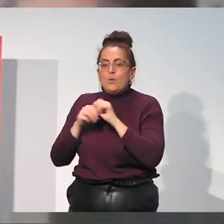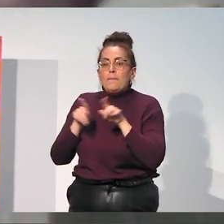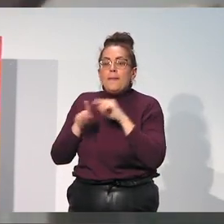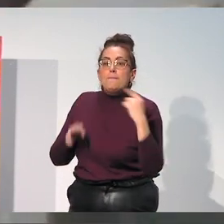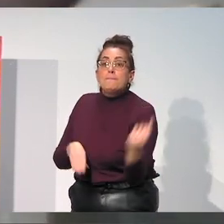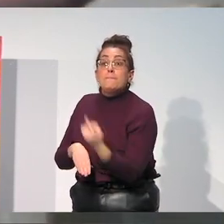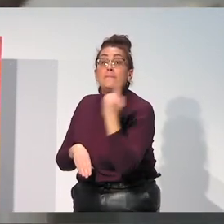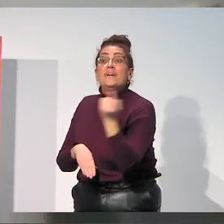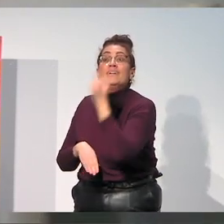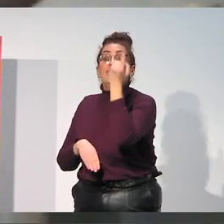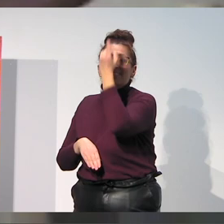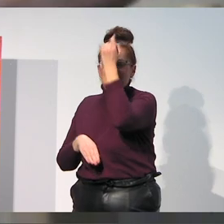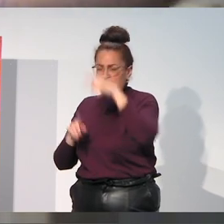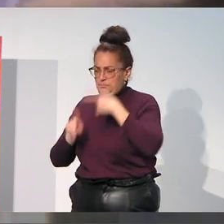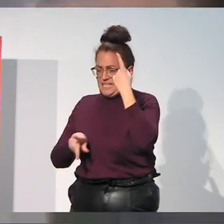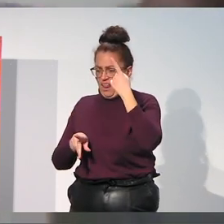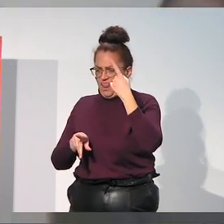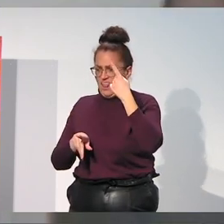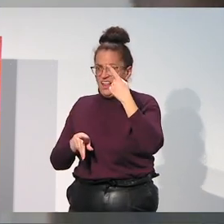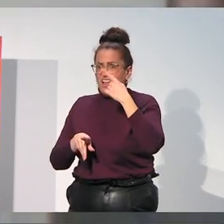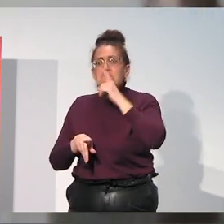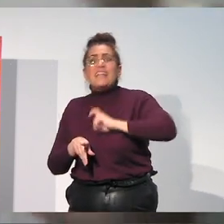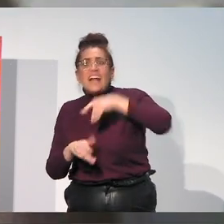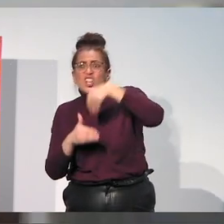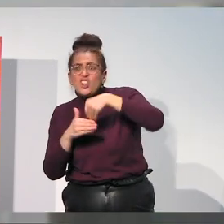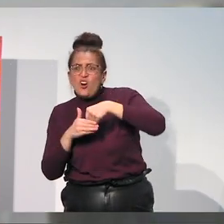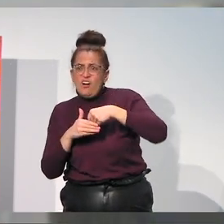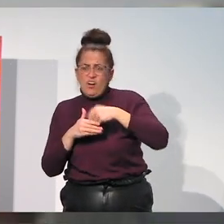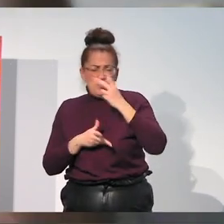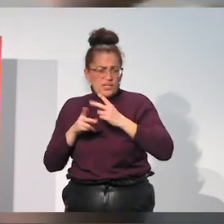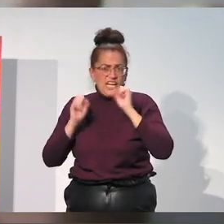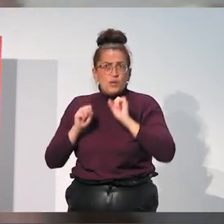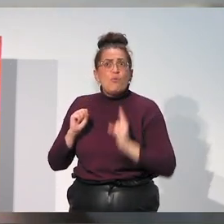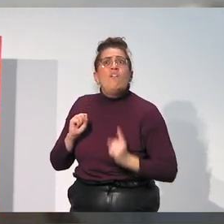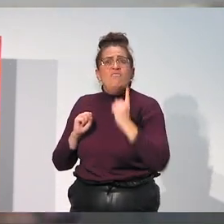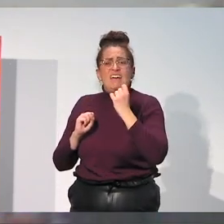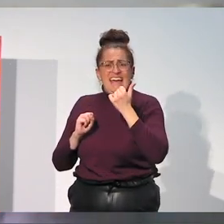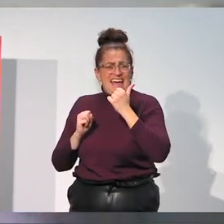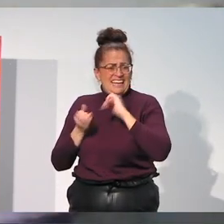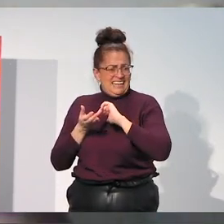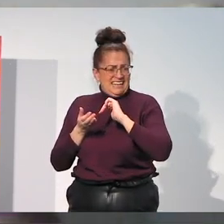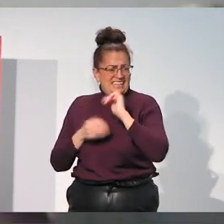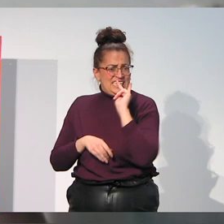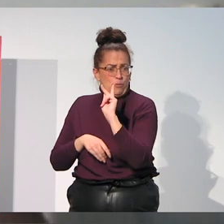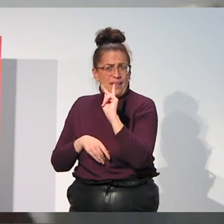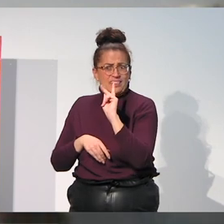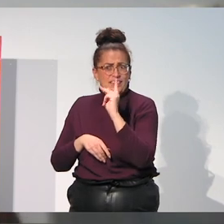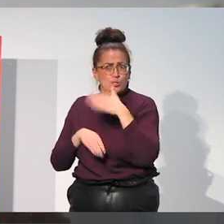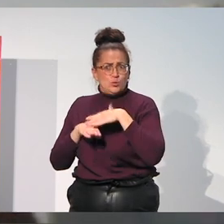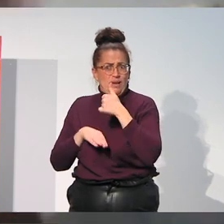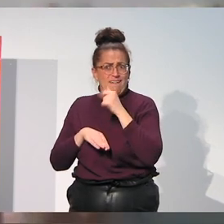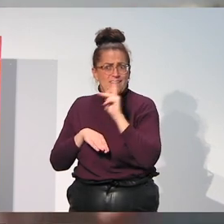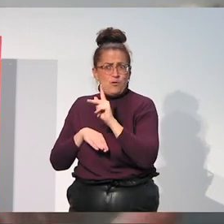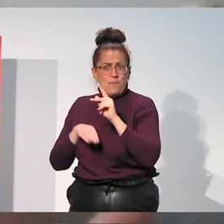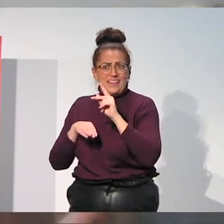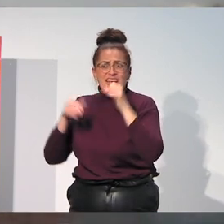montrait dans une sorte de plateforme de 1 km carré des panneaux solaires pour essayer de les récupérer au-dessus de la stratosphère,